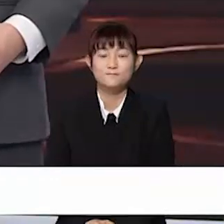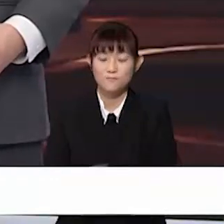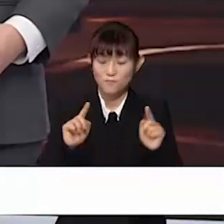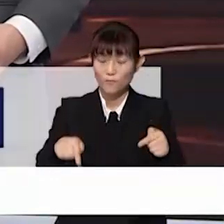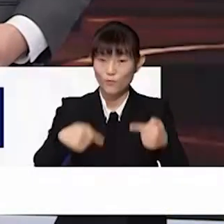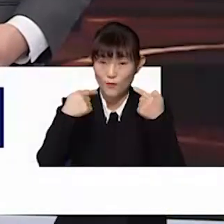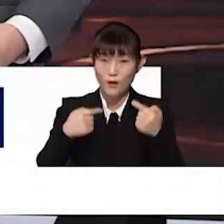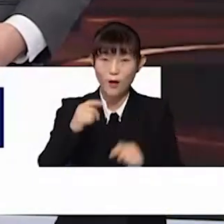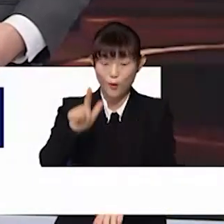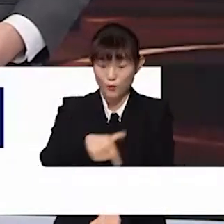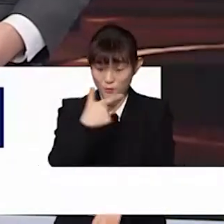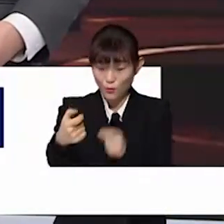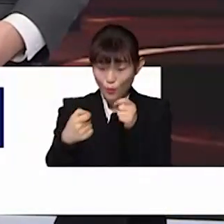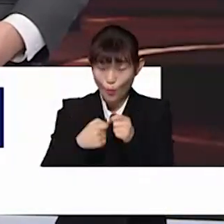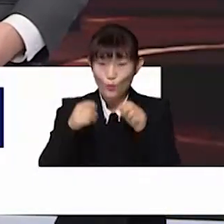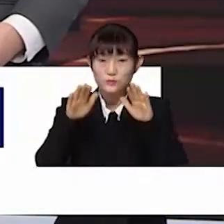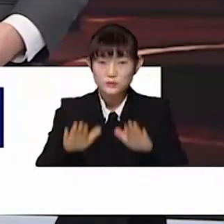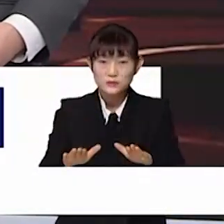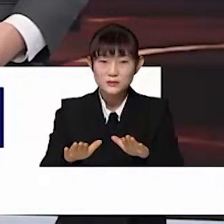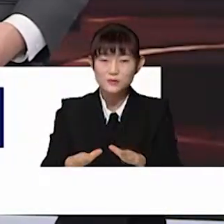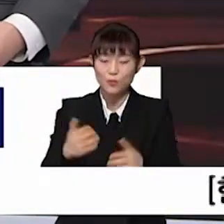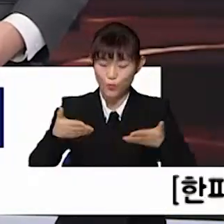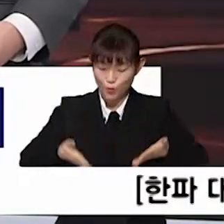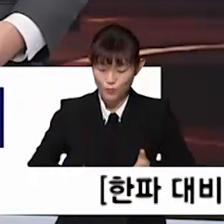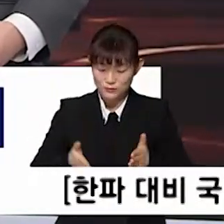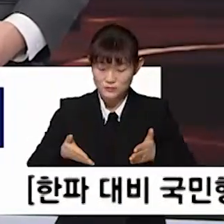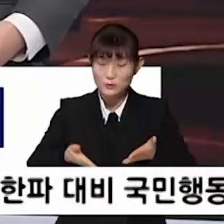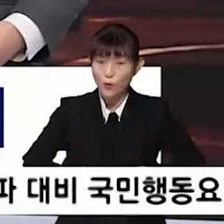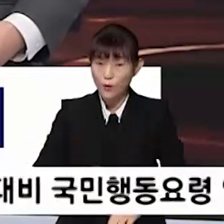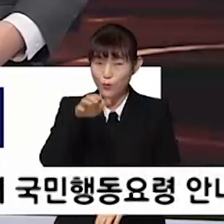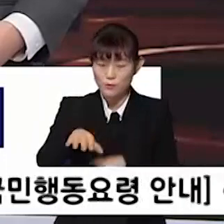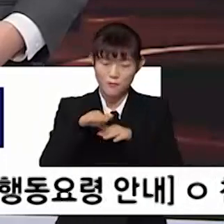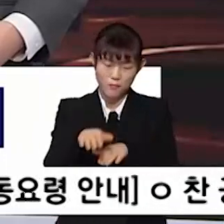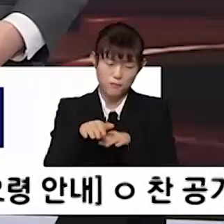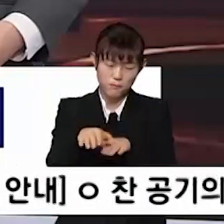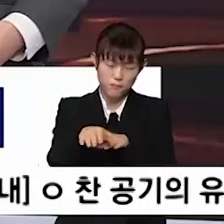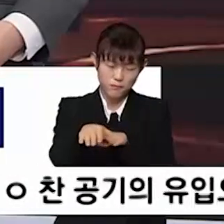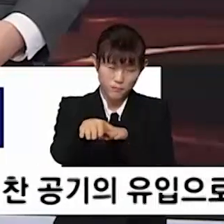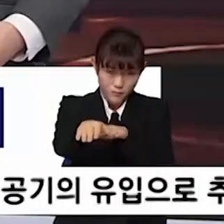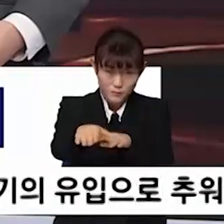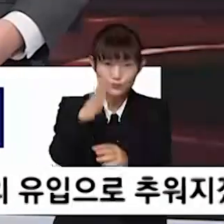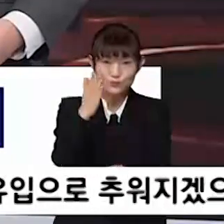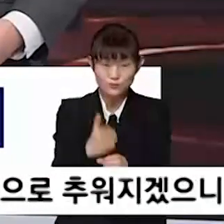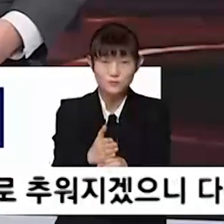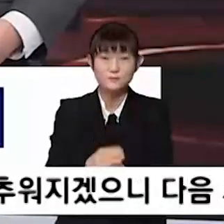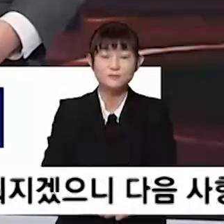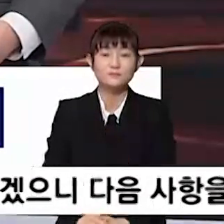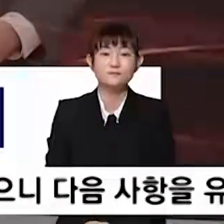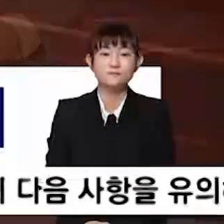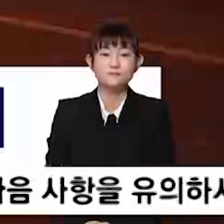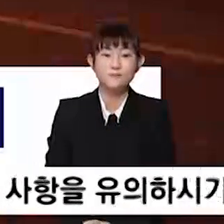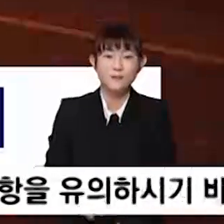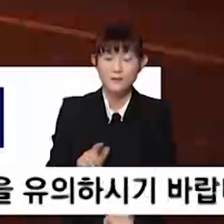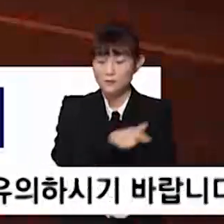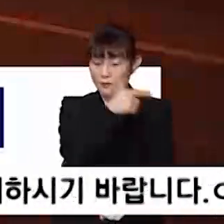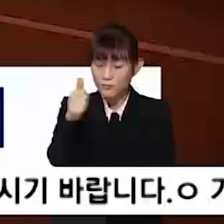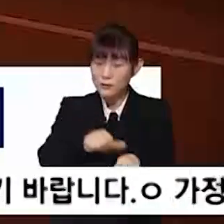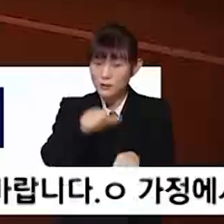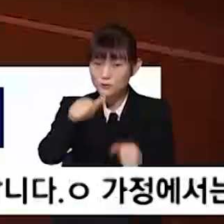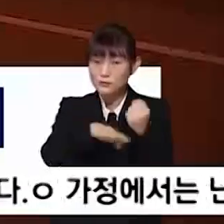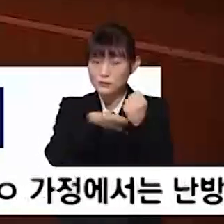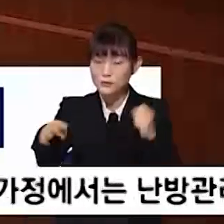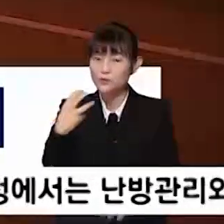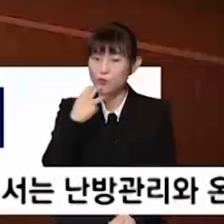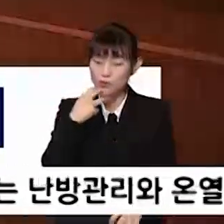설 연휴를 하루 앞둔 오늘 본격적인 귀성 행렬이 시작되면서 고속도로 정체가 빚어지고 있습니다. 저녁 5시 기준